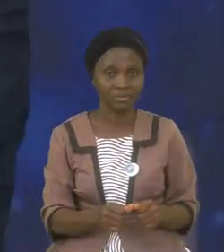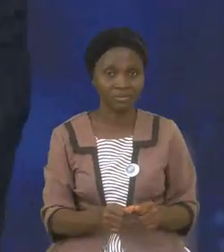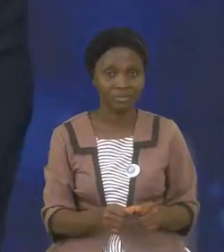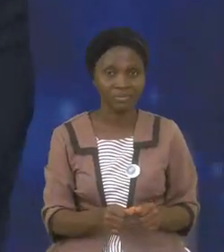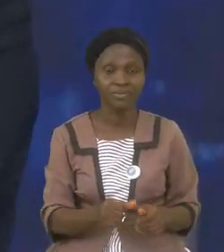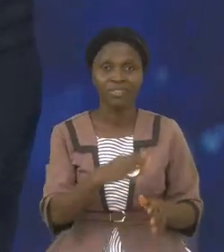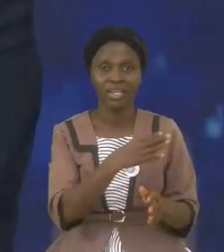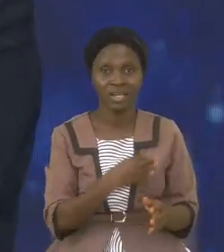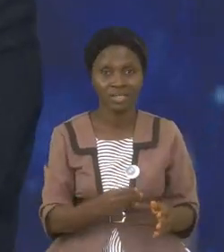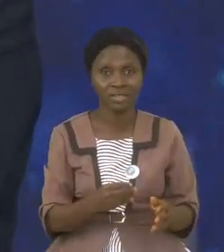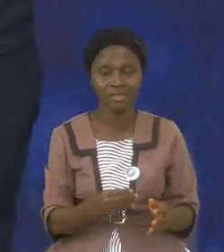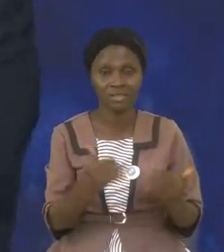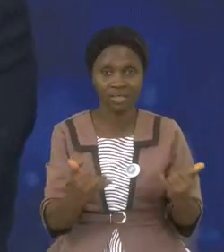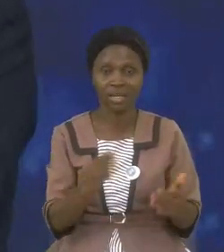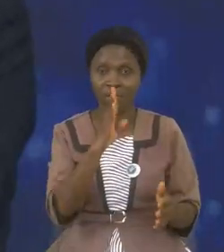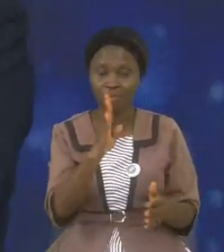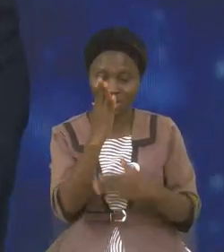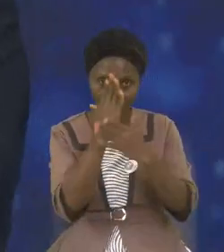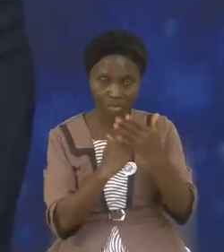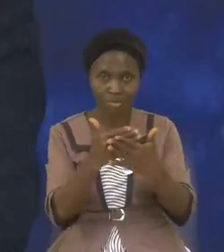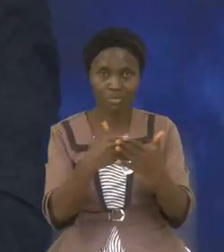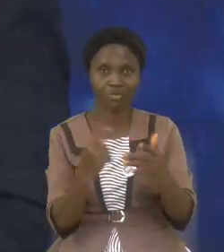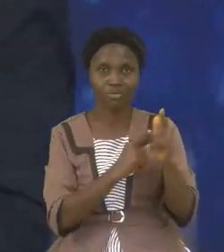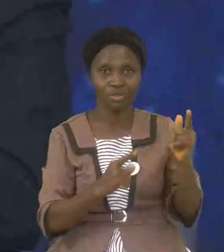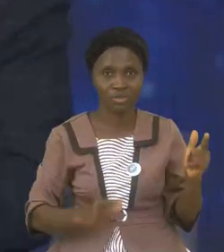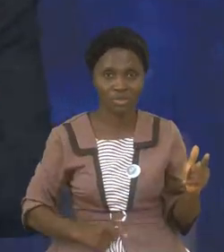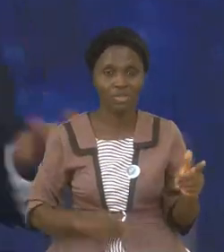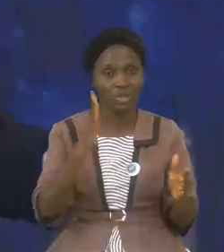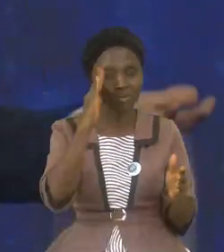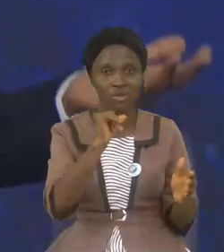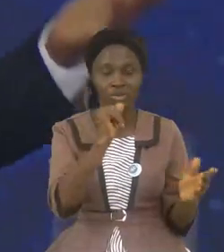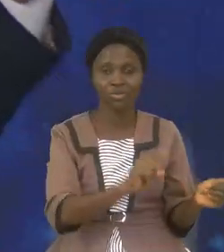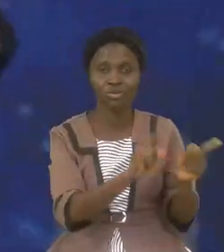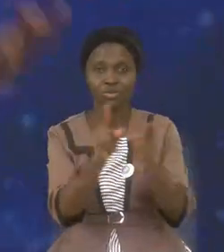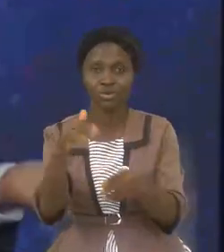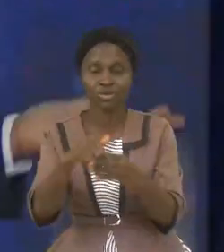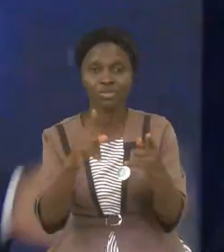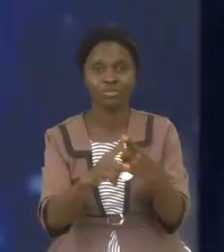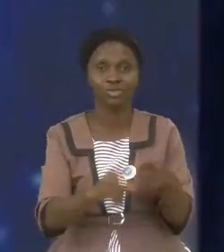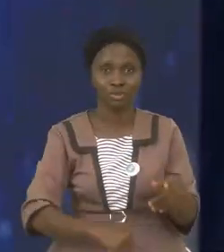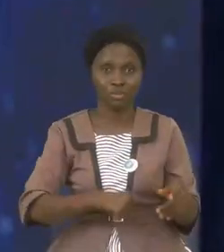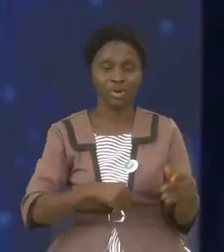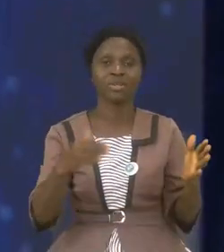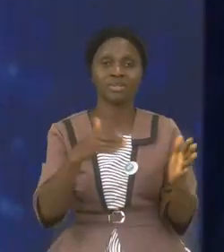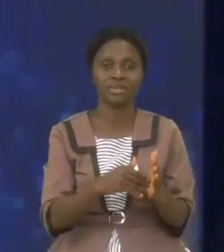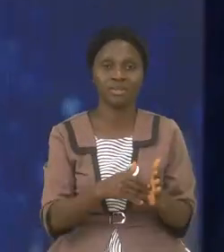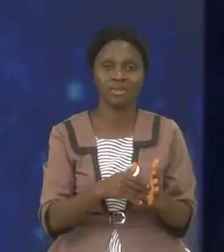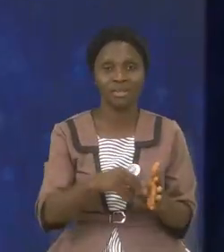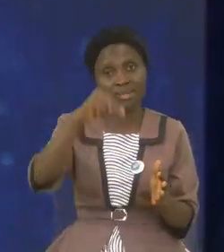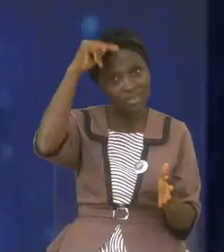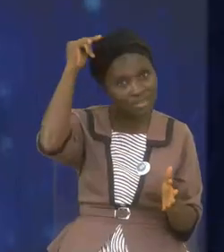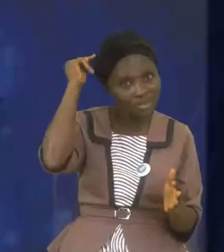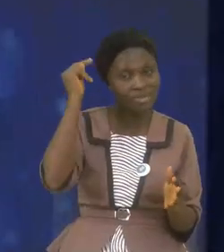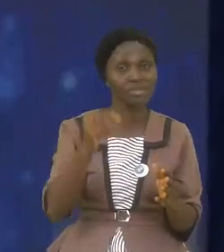cœur s'humilie maintenant dans le Seigneur, ne va plus aller embrasser l'orgueil.